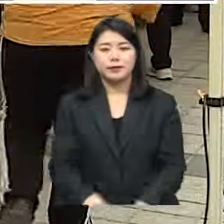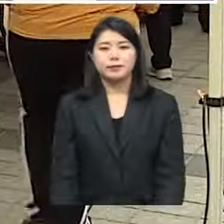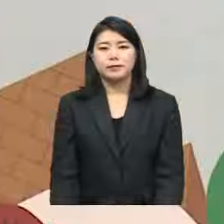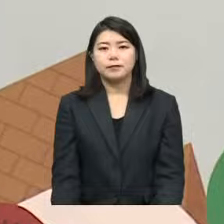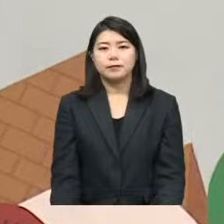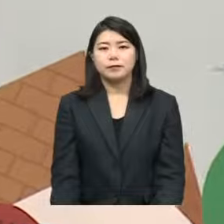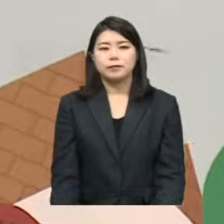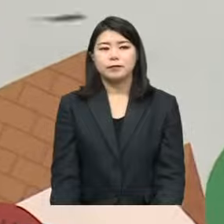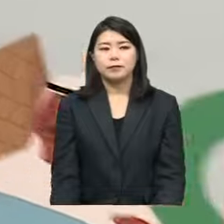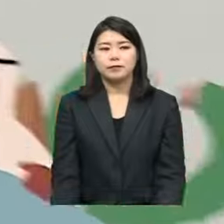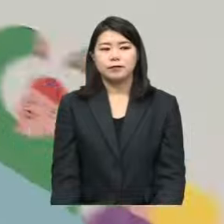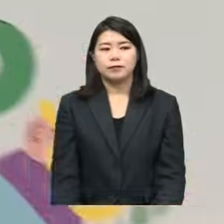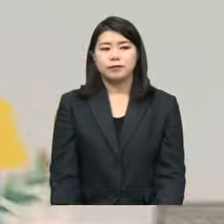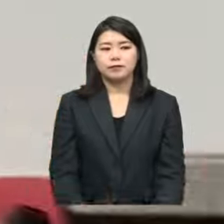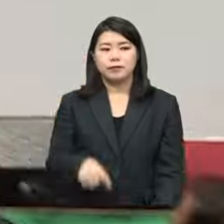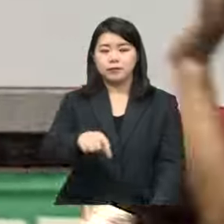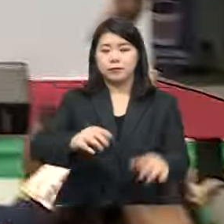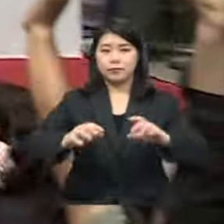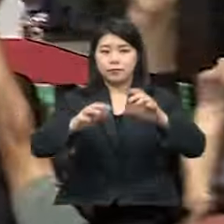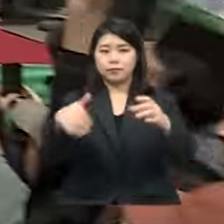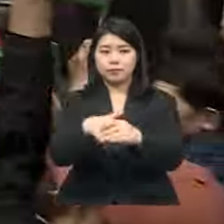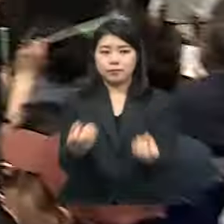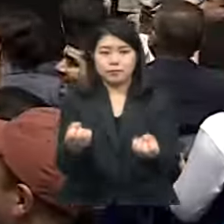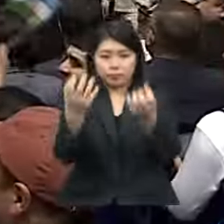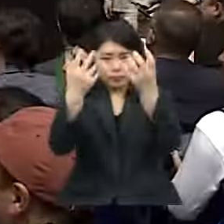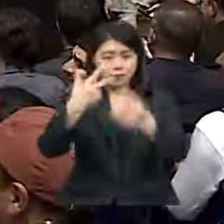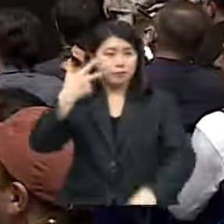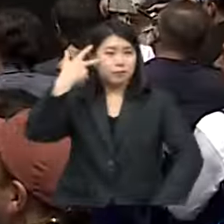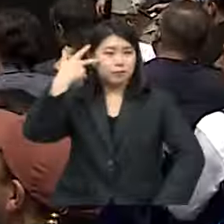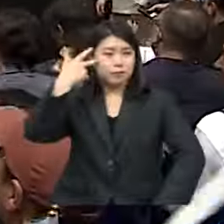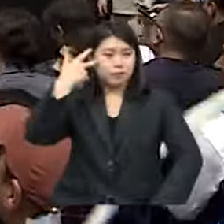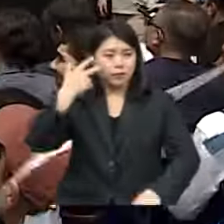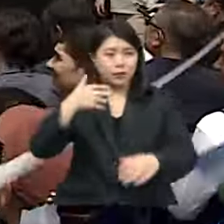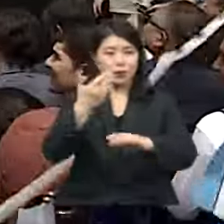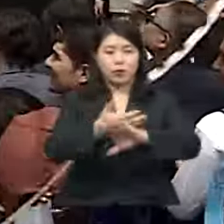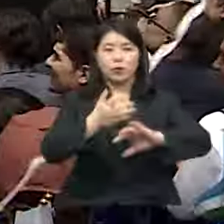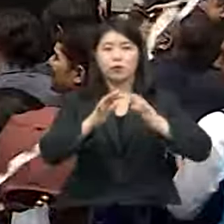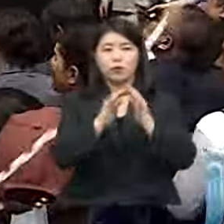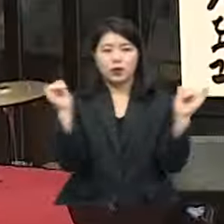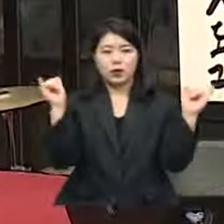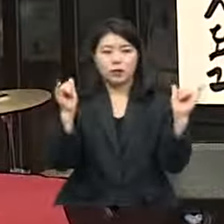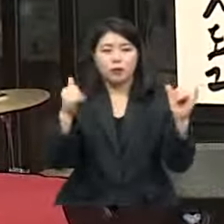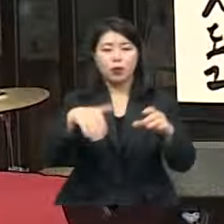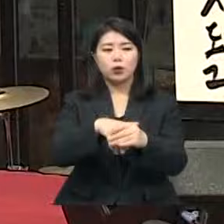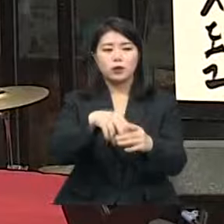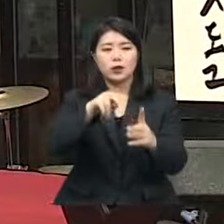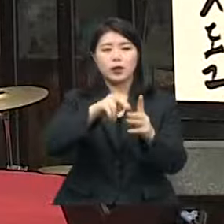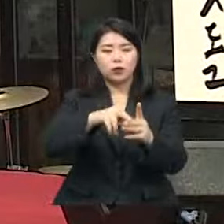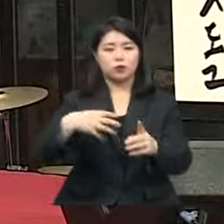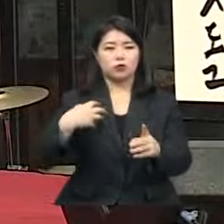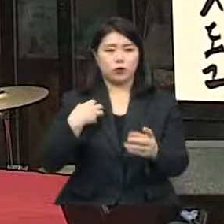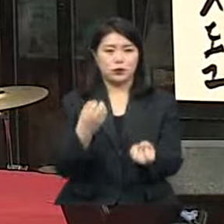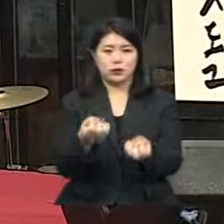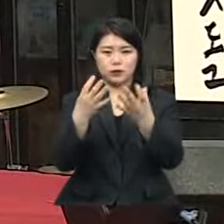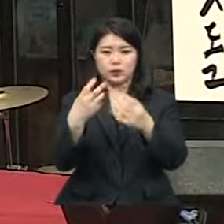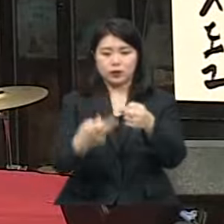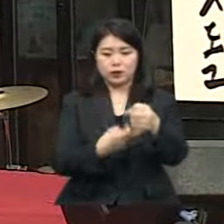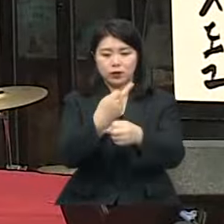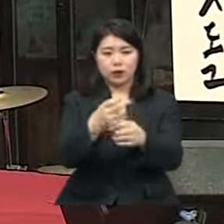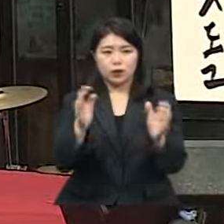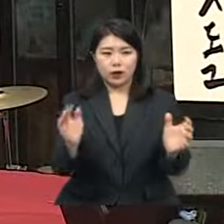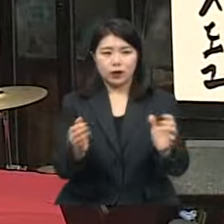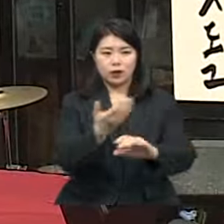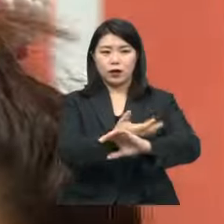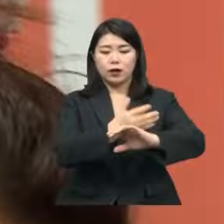있습니다. 여주 세계 문화축제는 여주시 외국인 복지센터가 주관하는 행사로 지난 12년간은